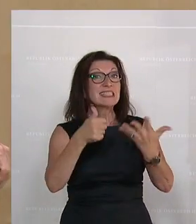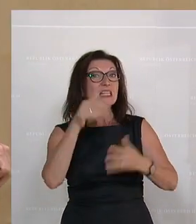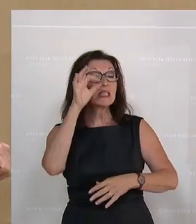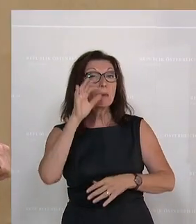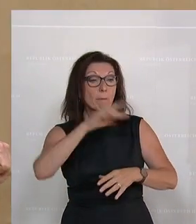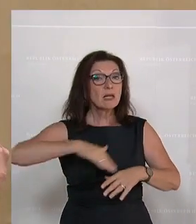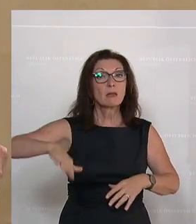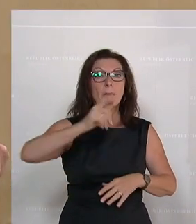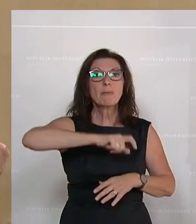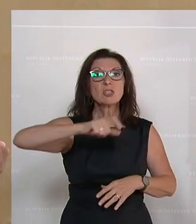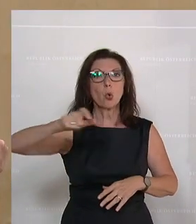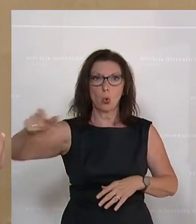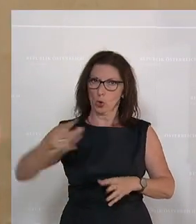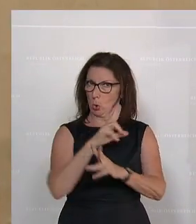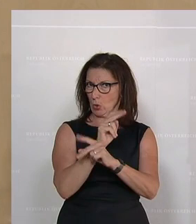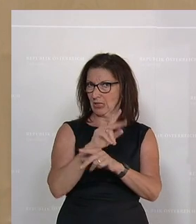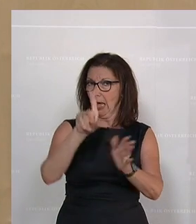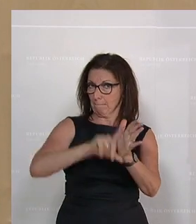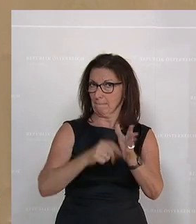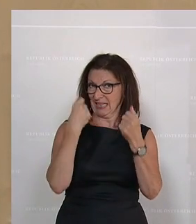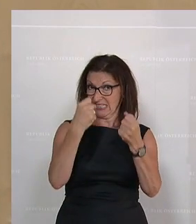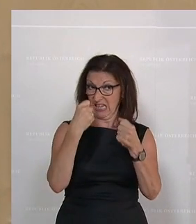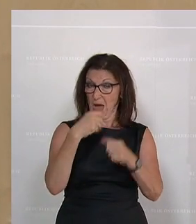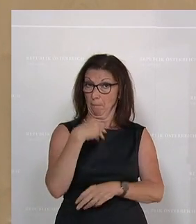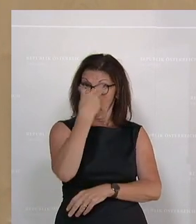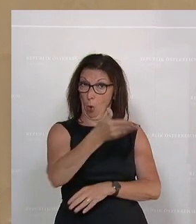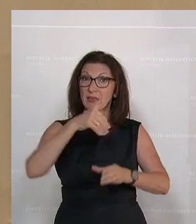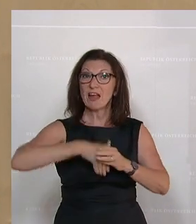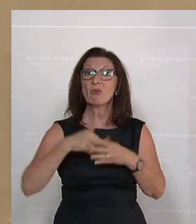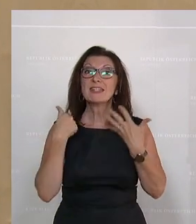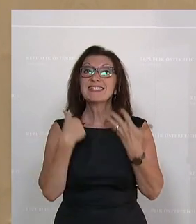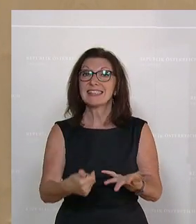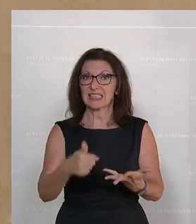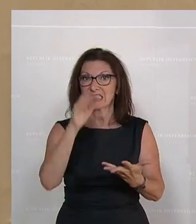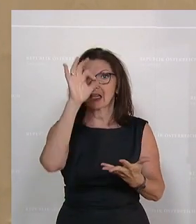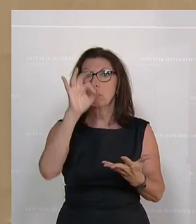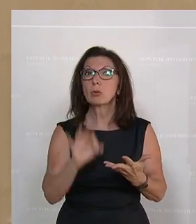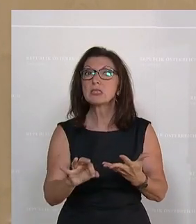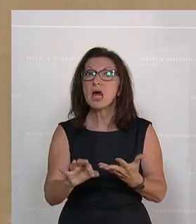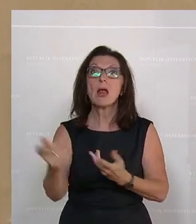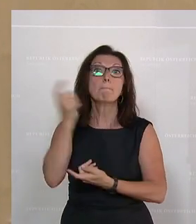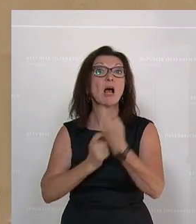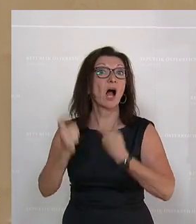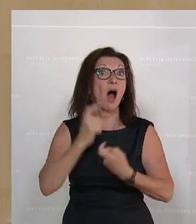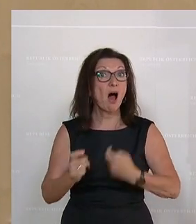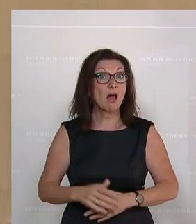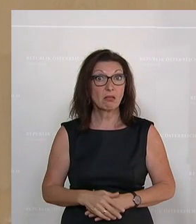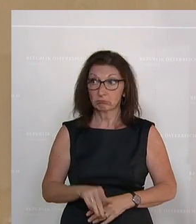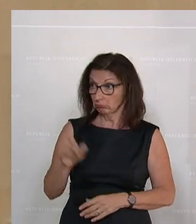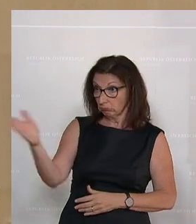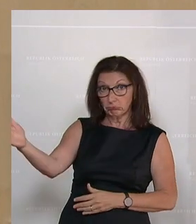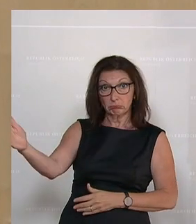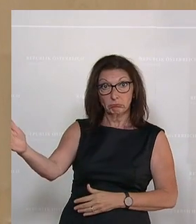die die mindestsicherung in österreich beziehen die haben einen migrationshintergrund dass er das ist ein ergebnis ihrer zuwanderungspolitik